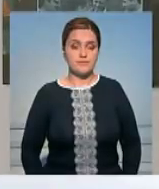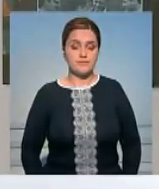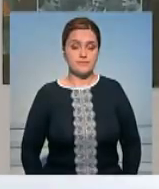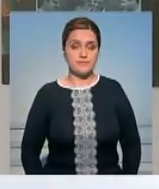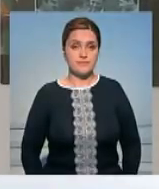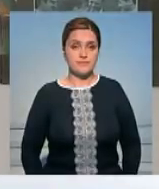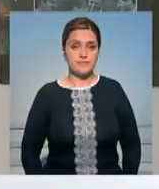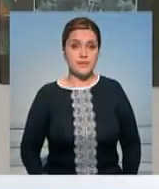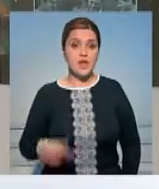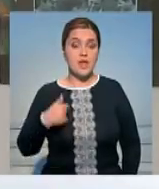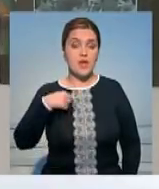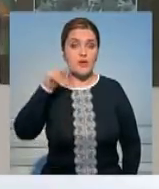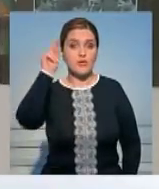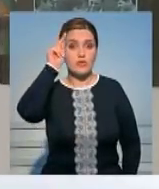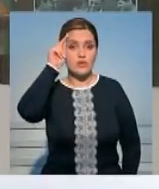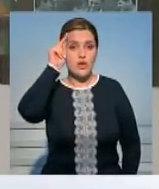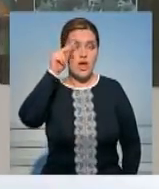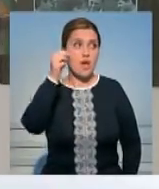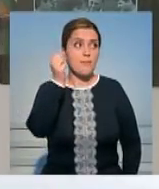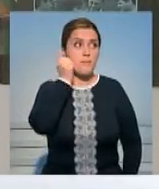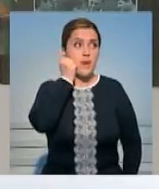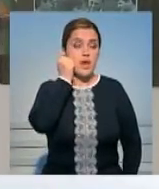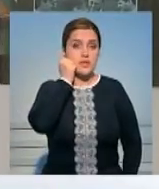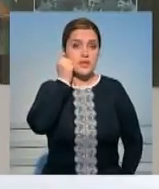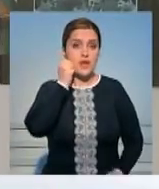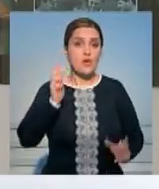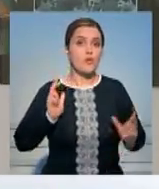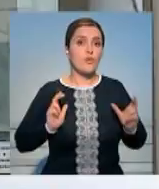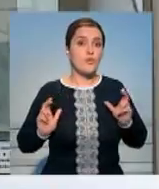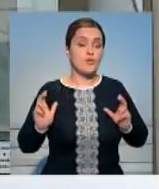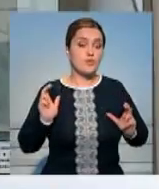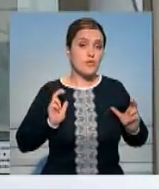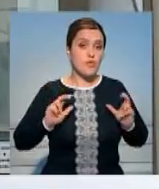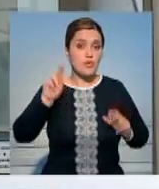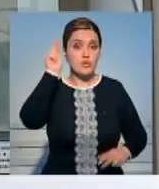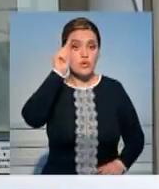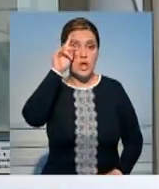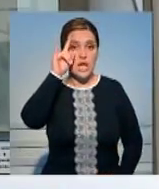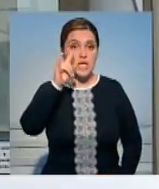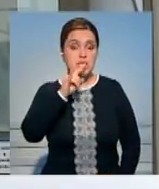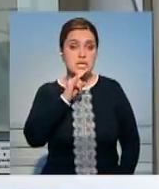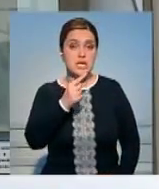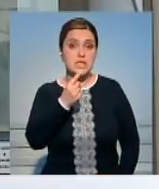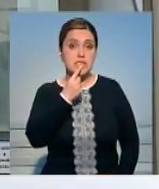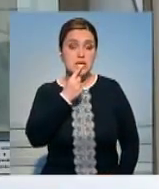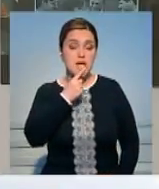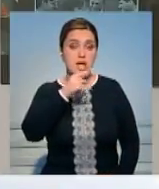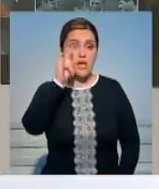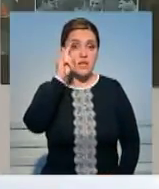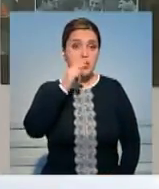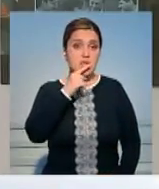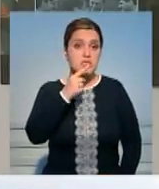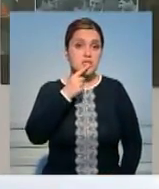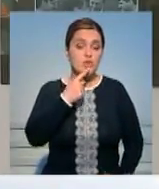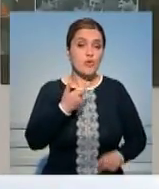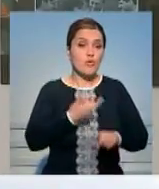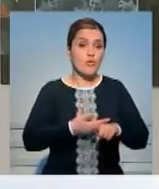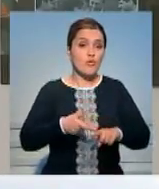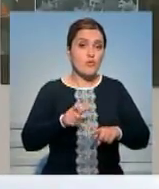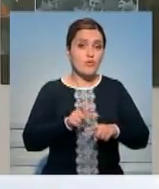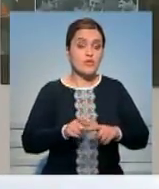Я учусь в Московском государственном лингвистическом университете, изучаю казахский язык. Казахский язык очень богатый